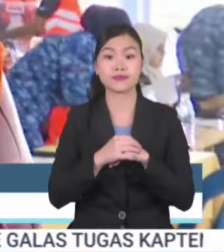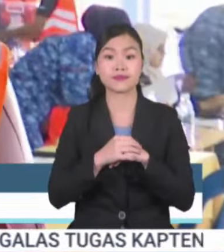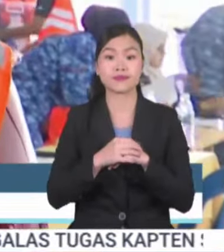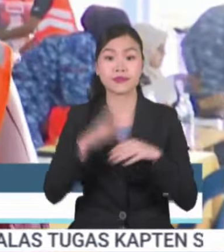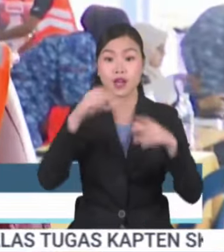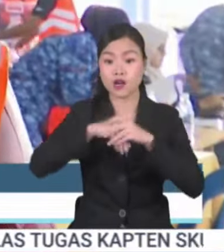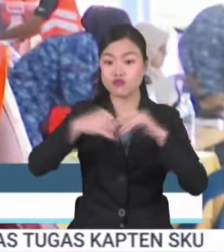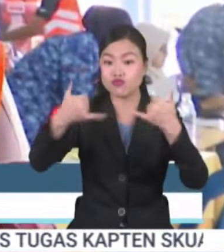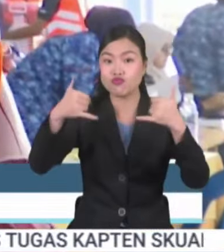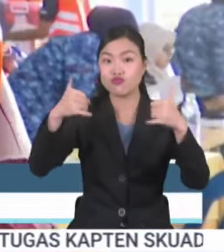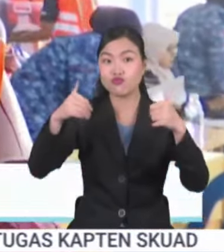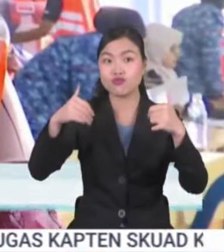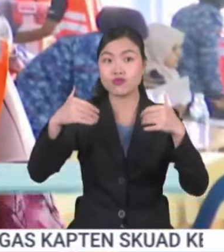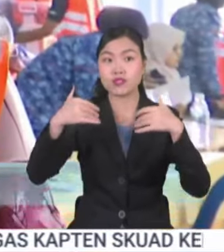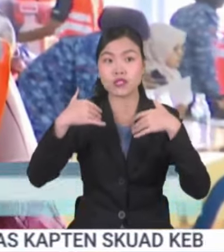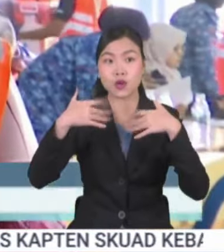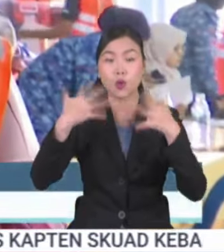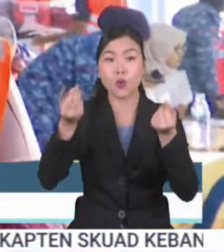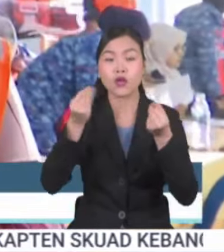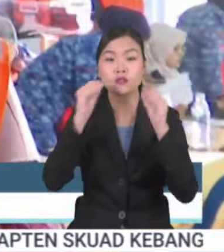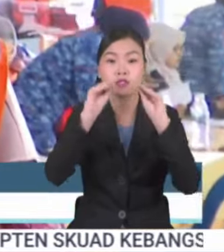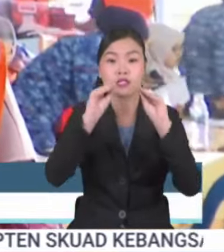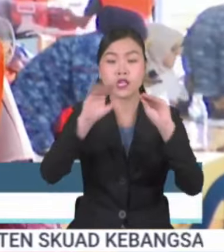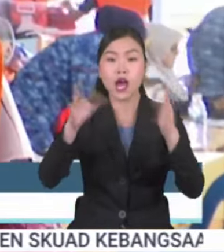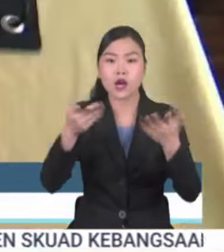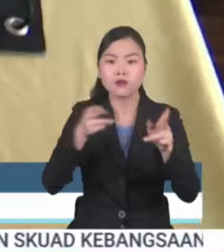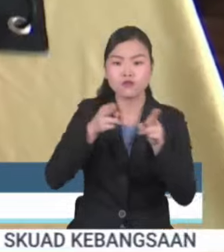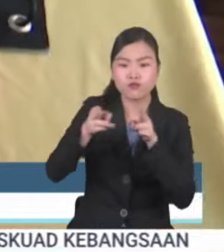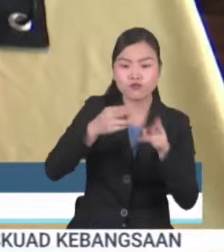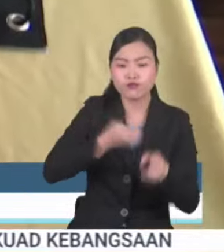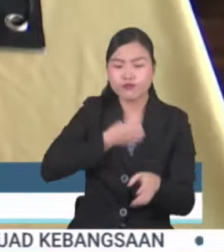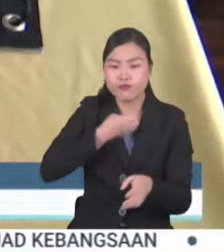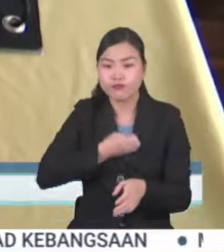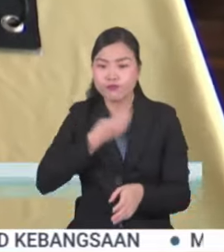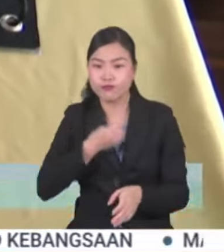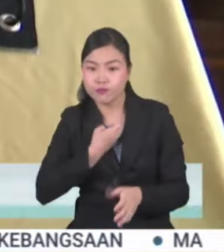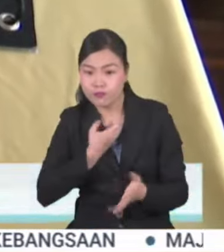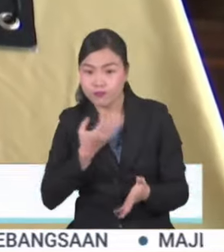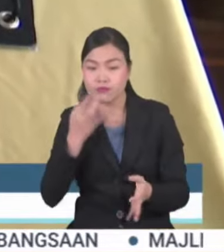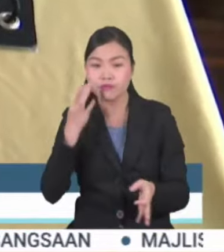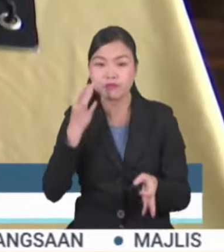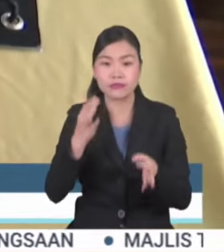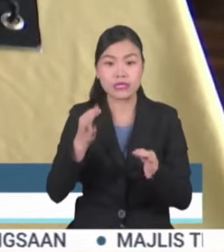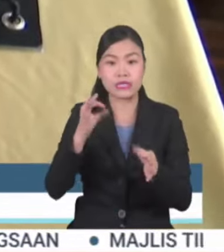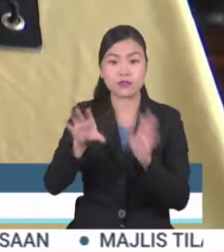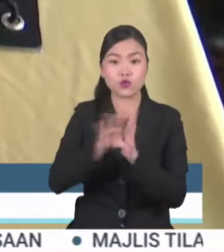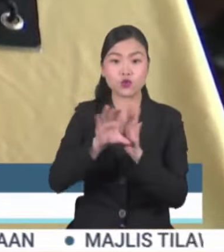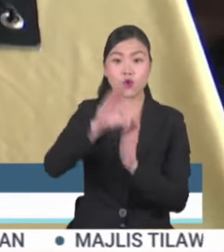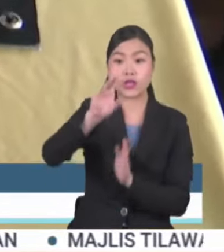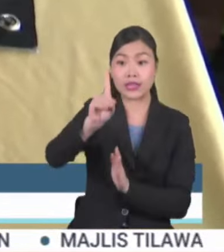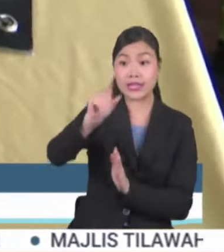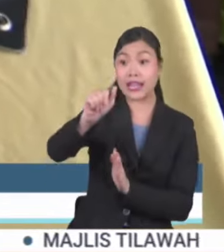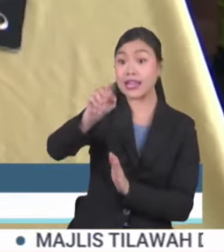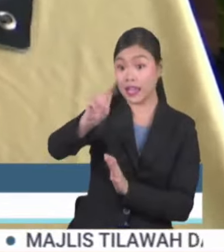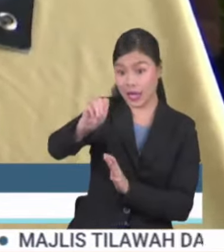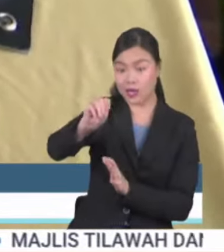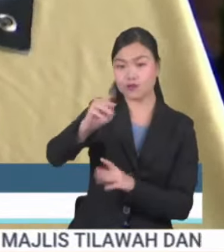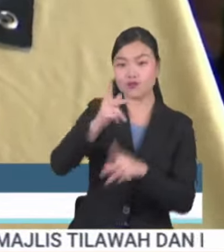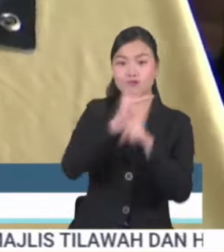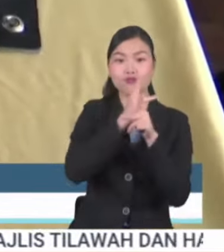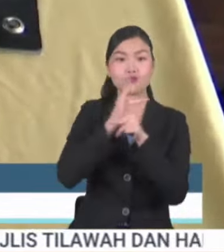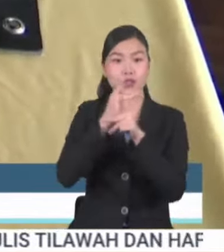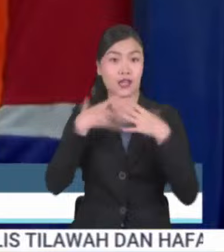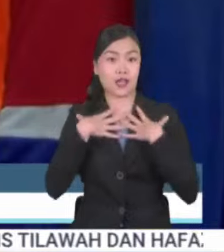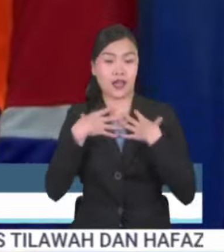alat permainan ni, dia berbentuk, kita nak mengajak dia macam mana dia nak mengurus emosi. Kalau dam tu, dam berkaitan dengan penjagaan